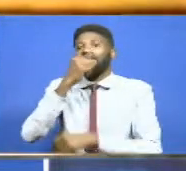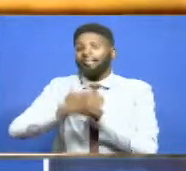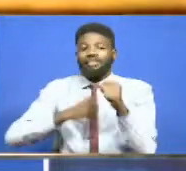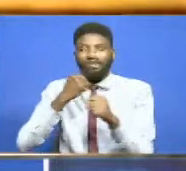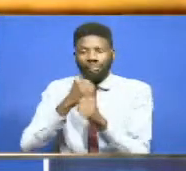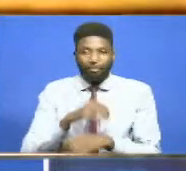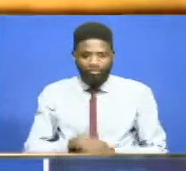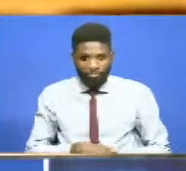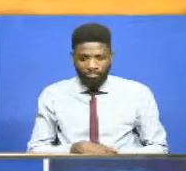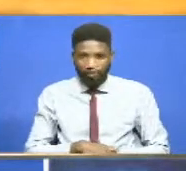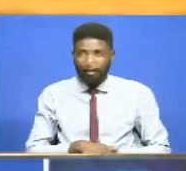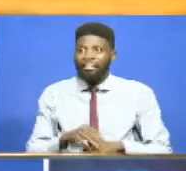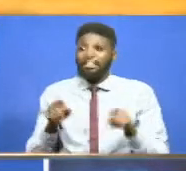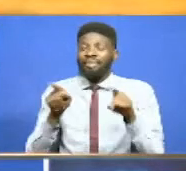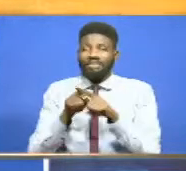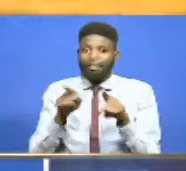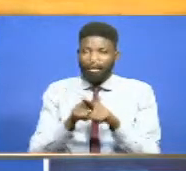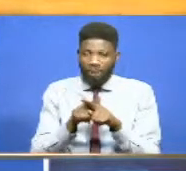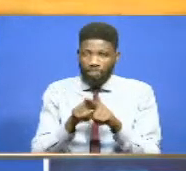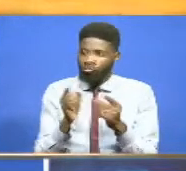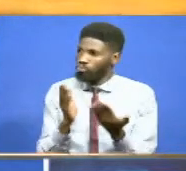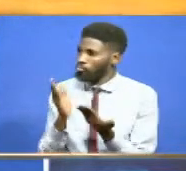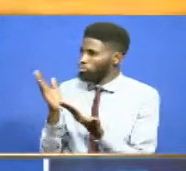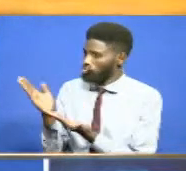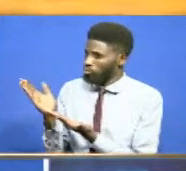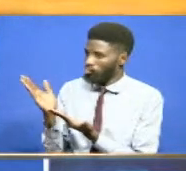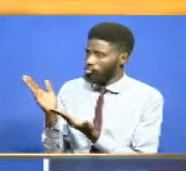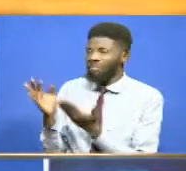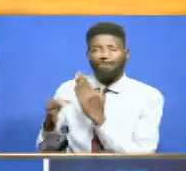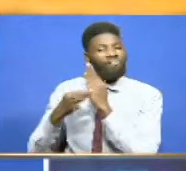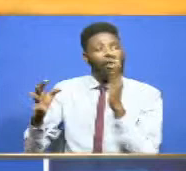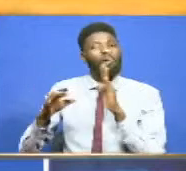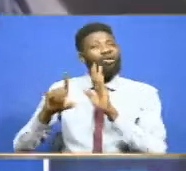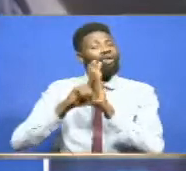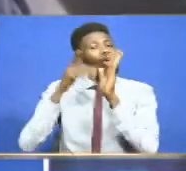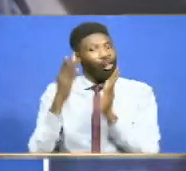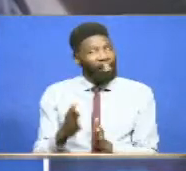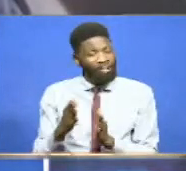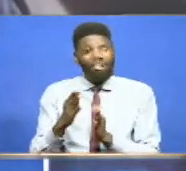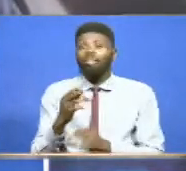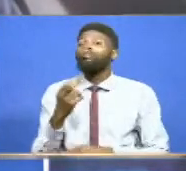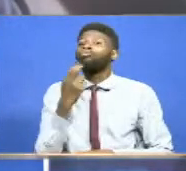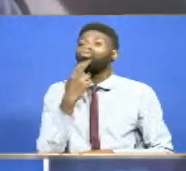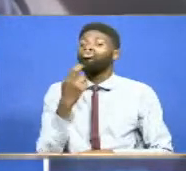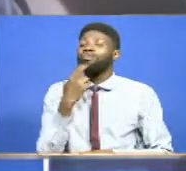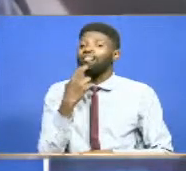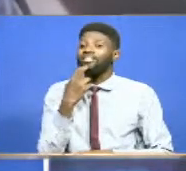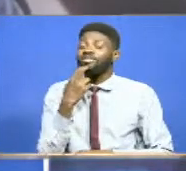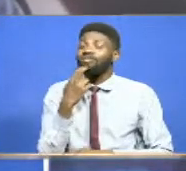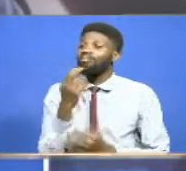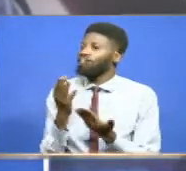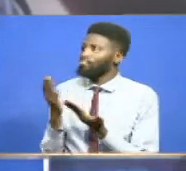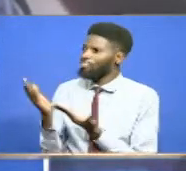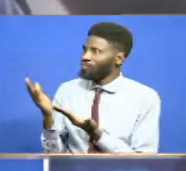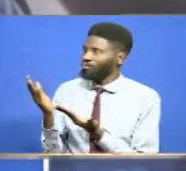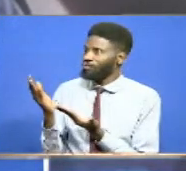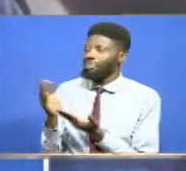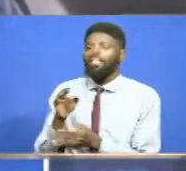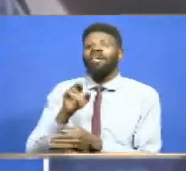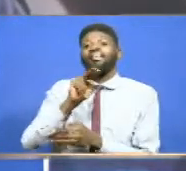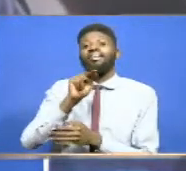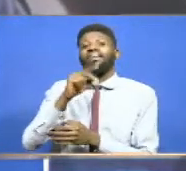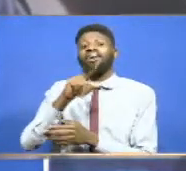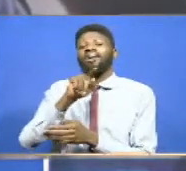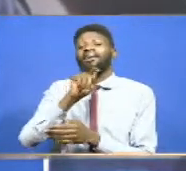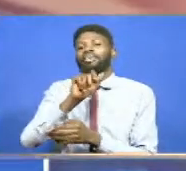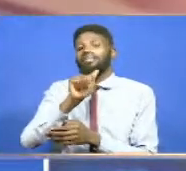20, wakili maarufu wa jijini mwenye umri wa miaka 65 Fred Ngatia atafika mbele ya jopo hilo. Ngatia aliyezaliwa